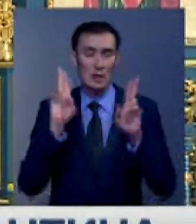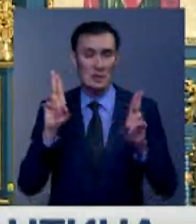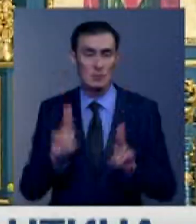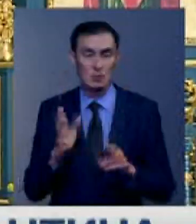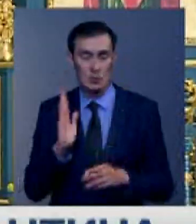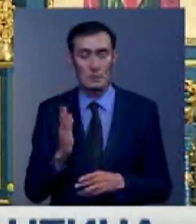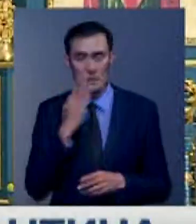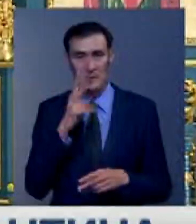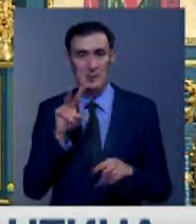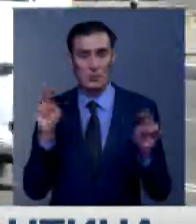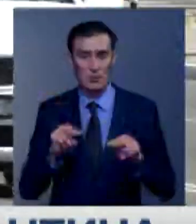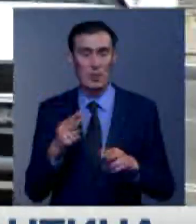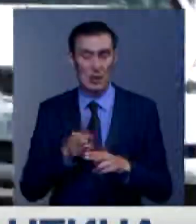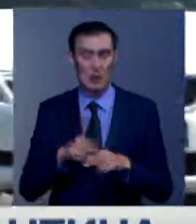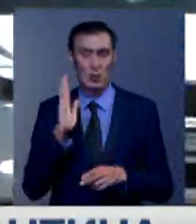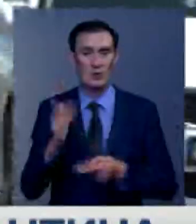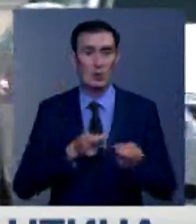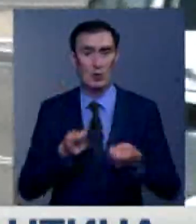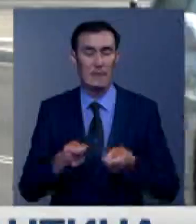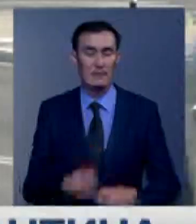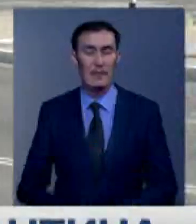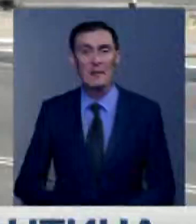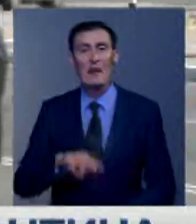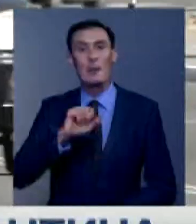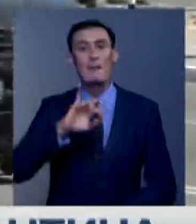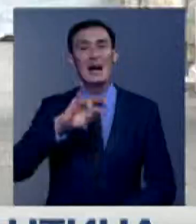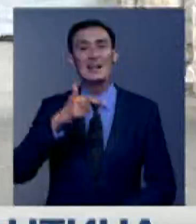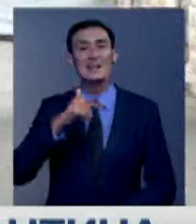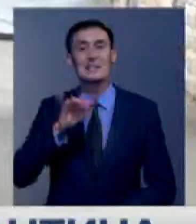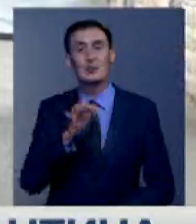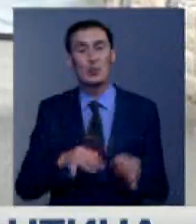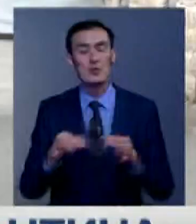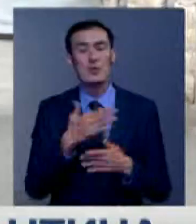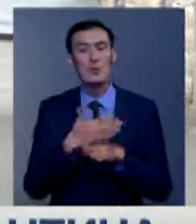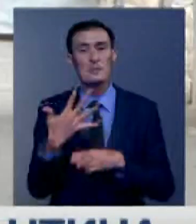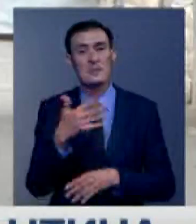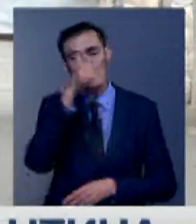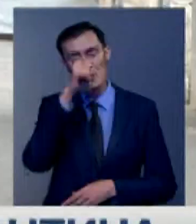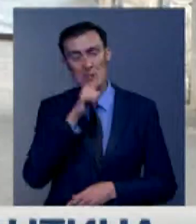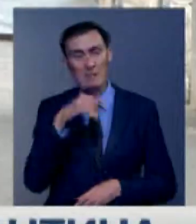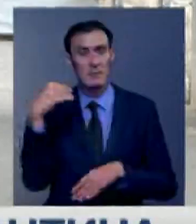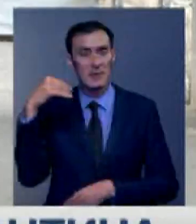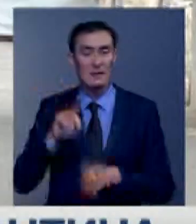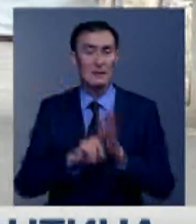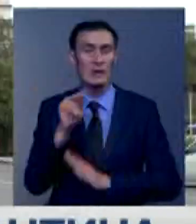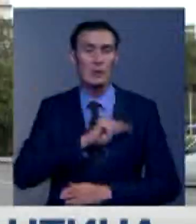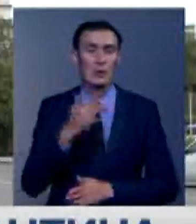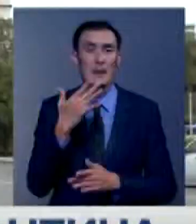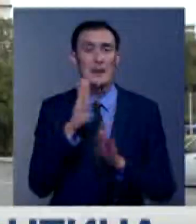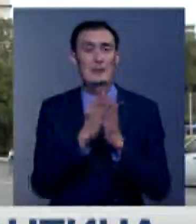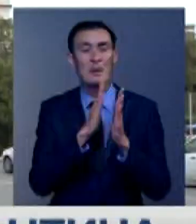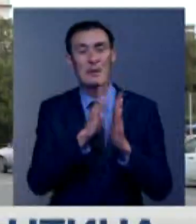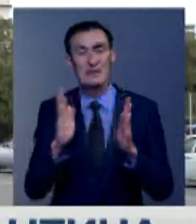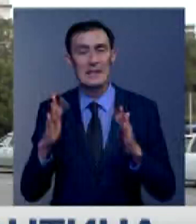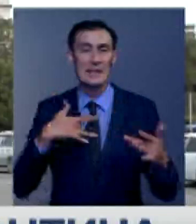затем вот это будем все регулировать. В Мангистауской области после пятимесячного перерыва возобновили работу библиотеки, музеи